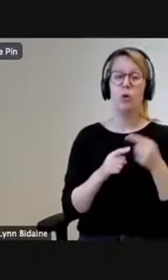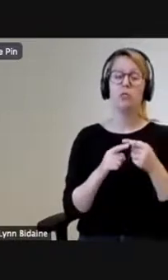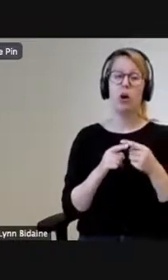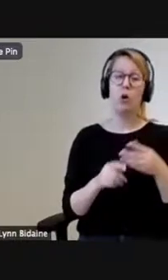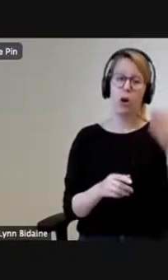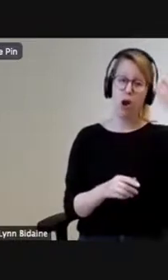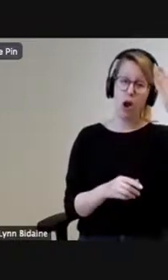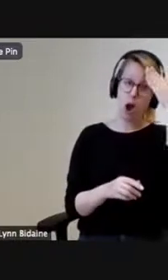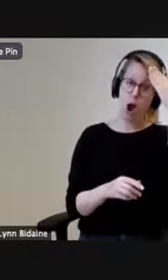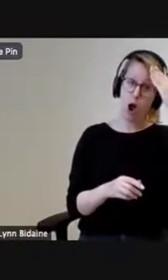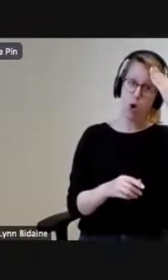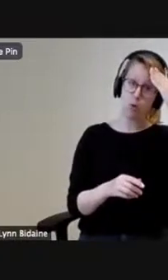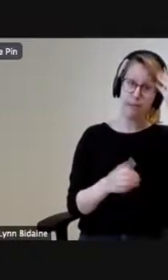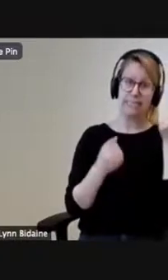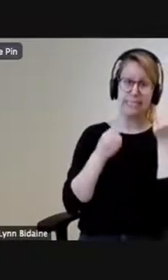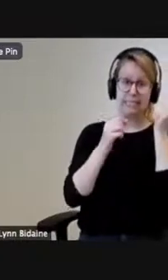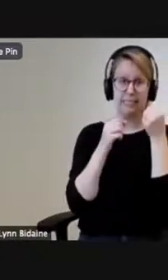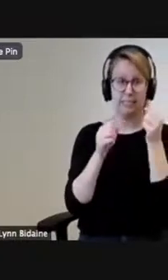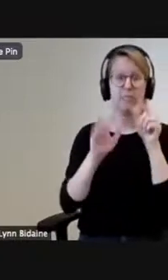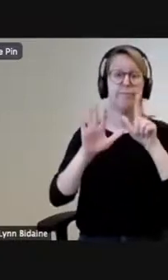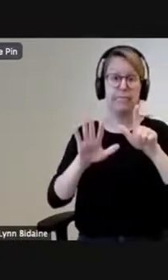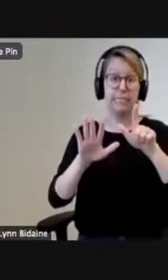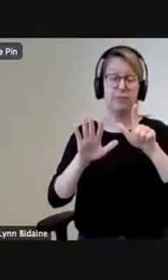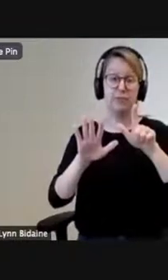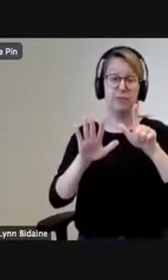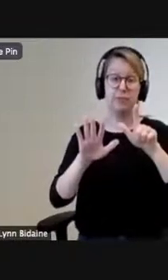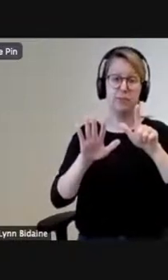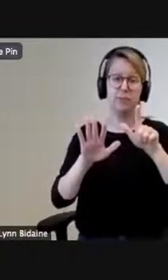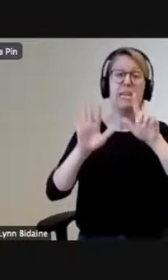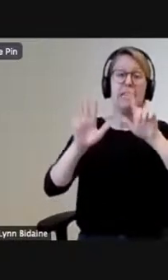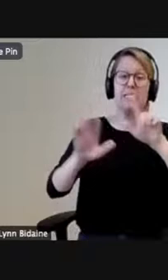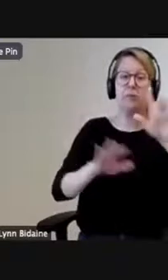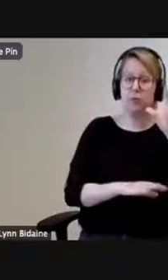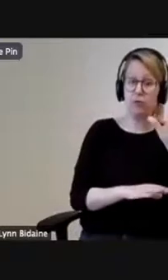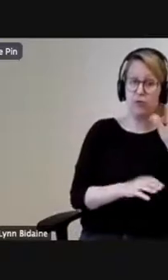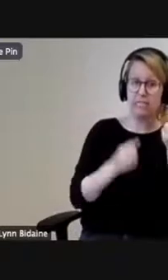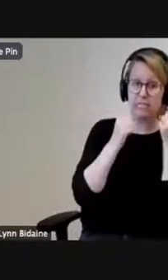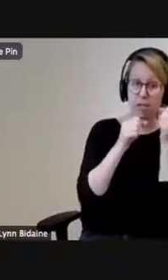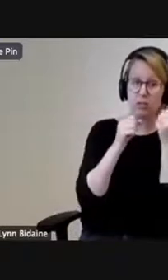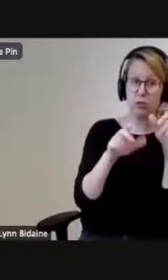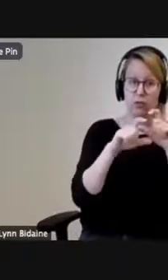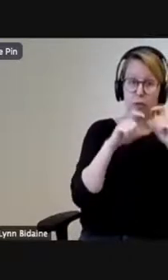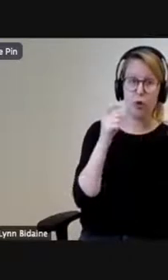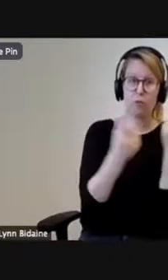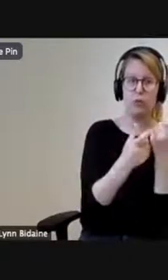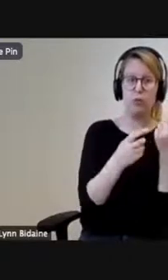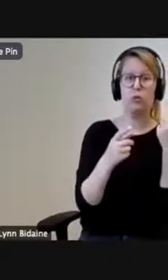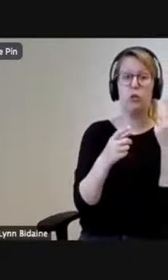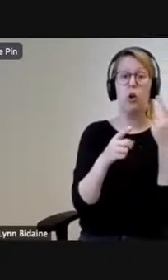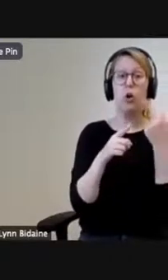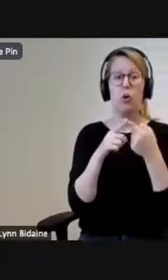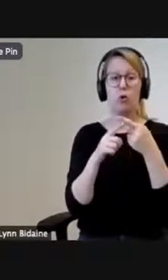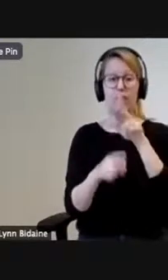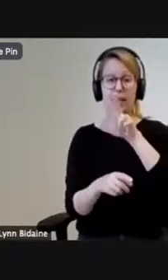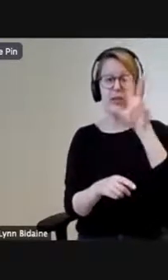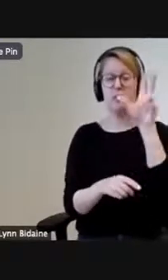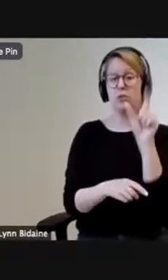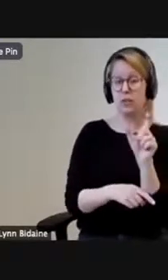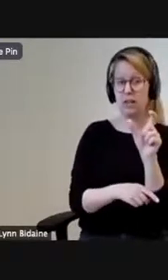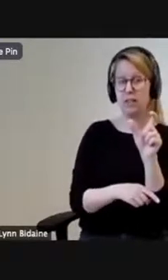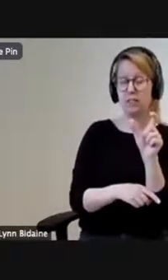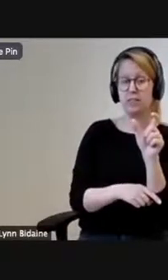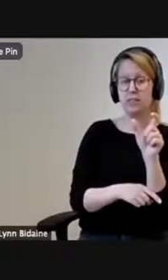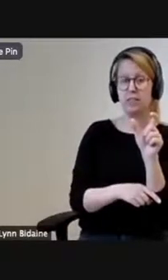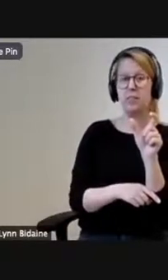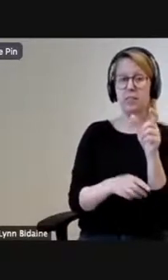phares, 57 actions de la Commission et 23 appels aux États membres. Donc, vous voyez à travers ces chiffres que nous avons, nous